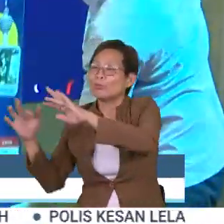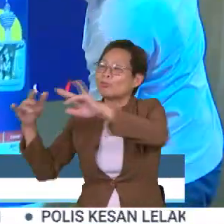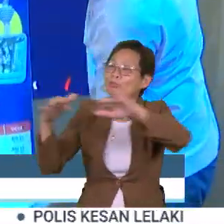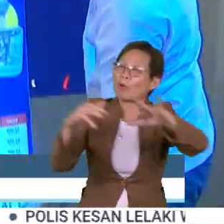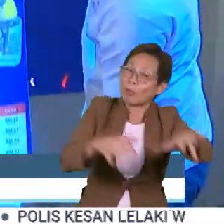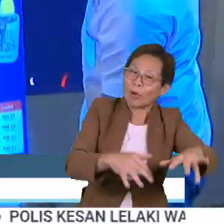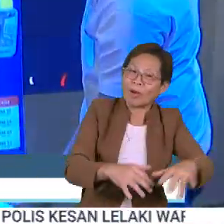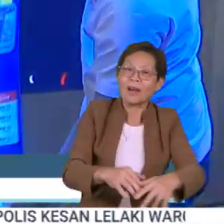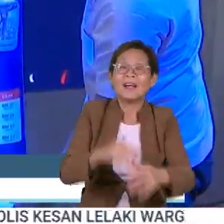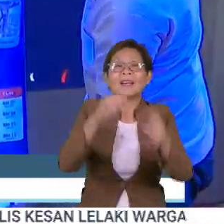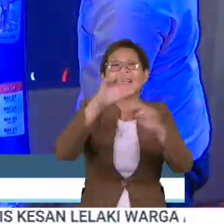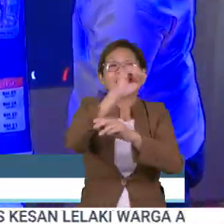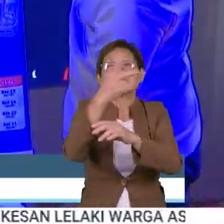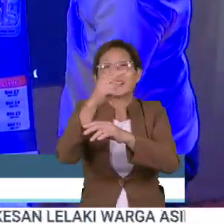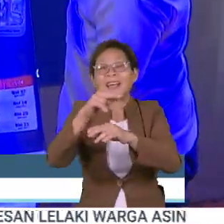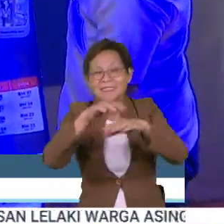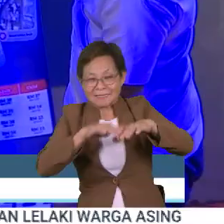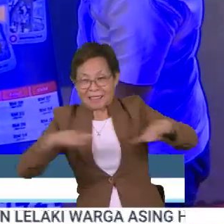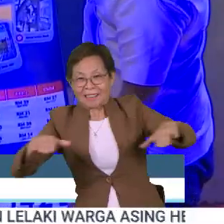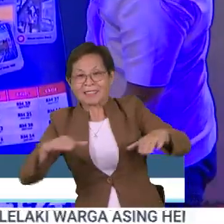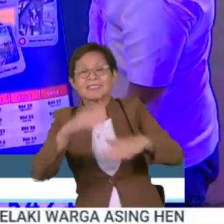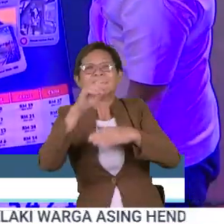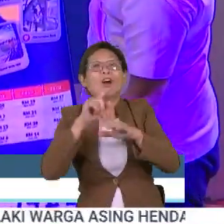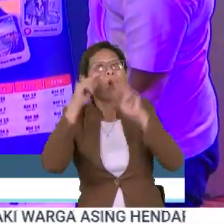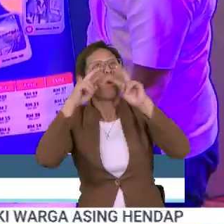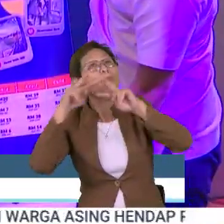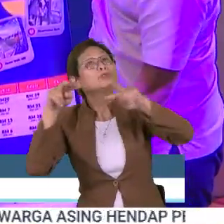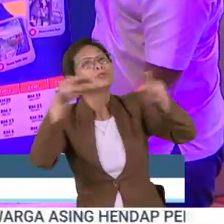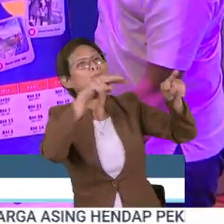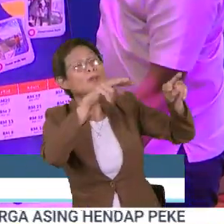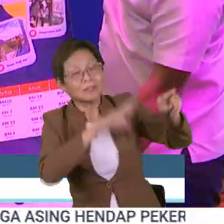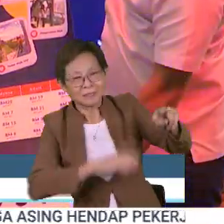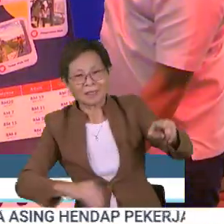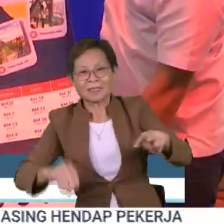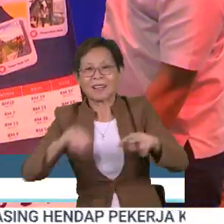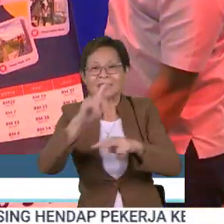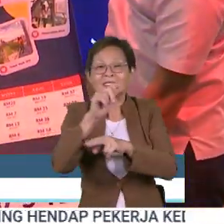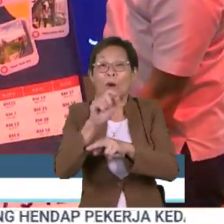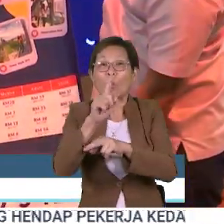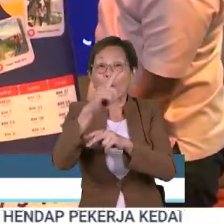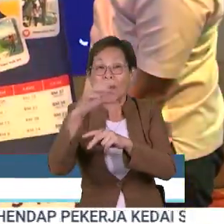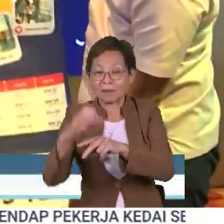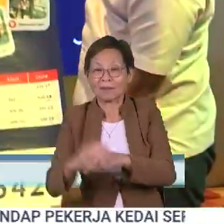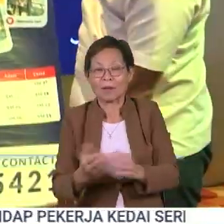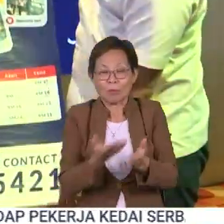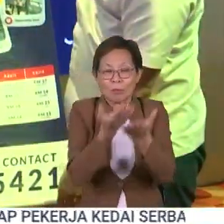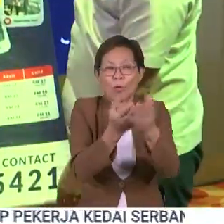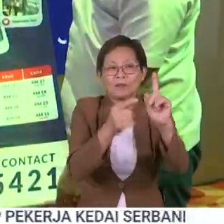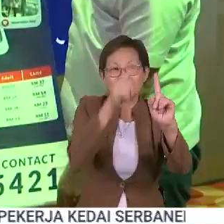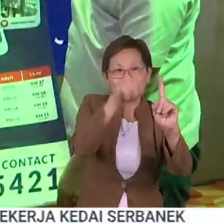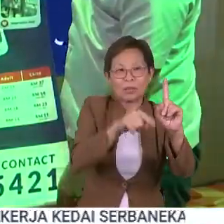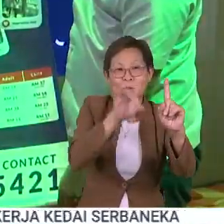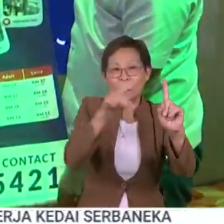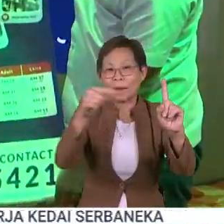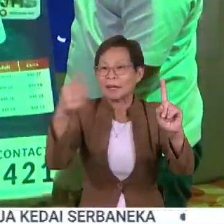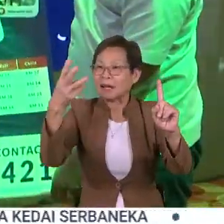antaranya skybox officience dan tau work hundred tawaran ini bermule satu Alga